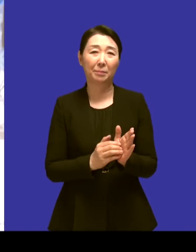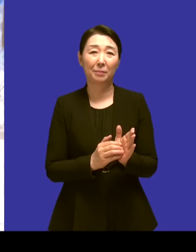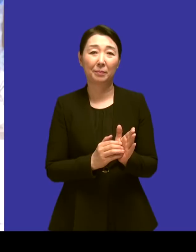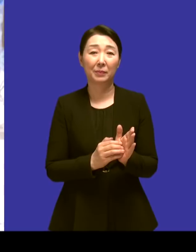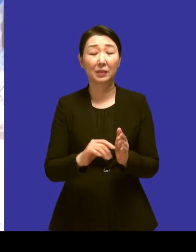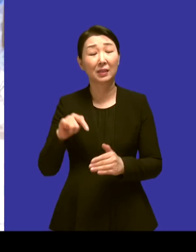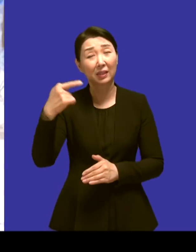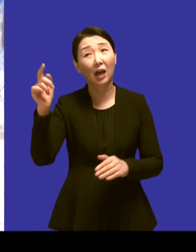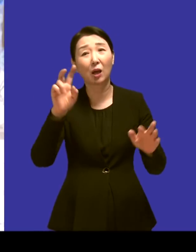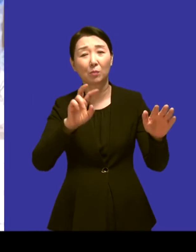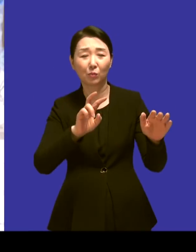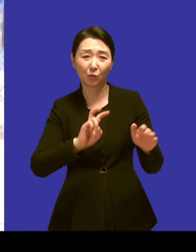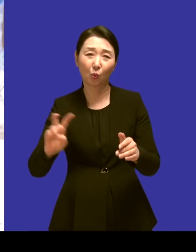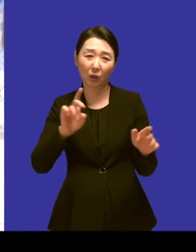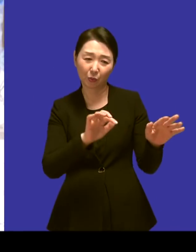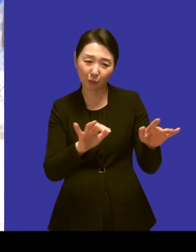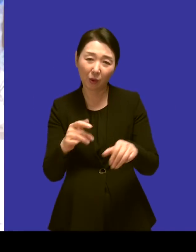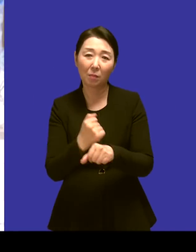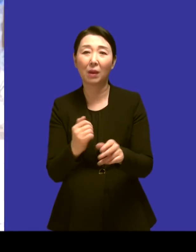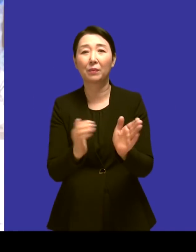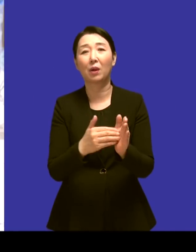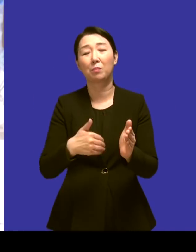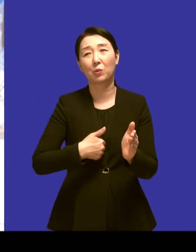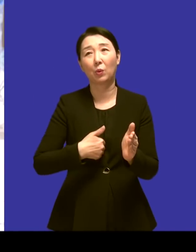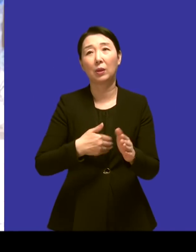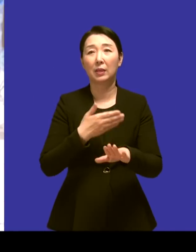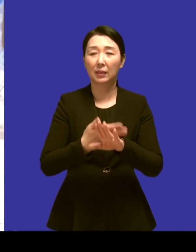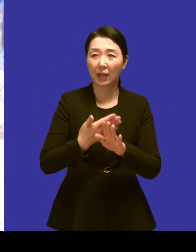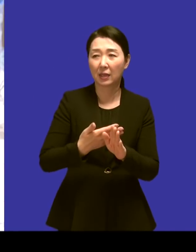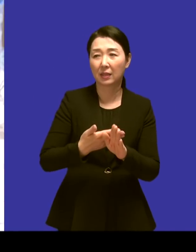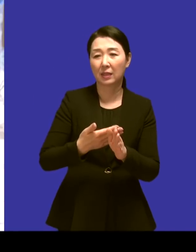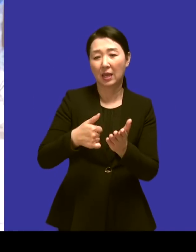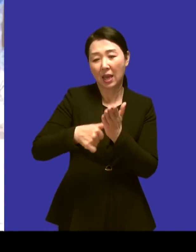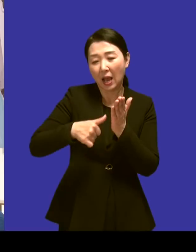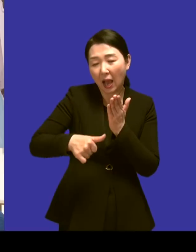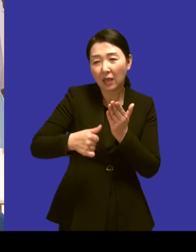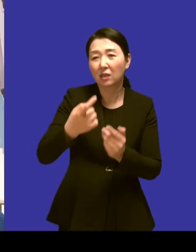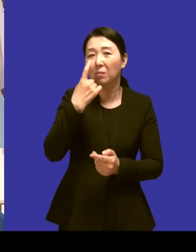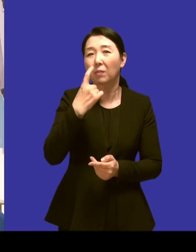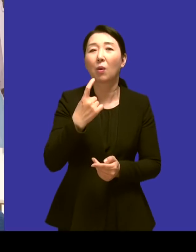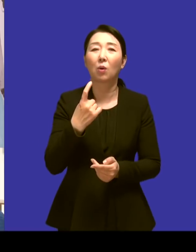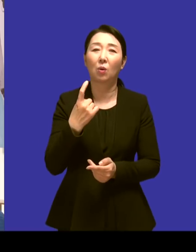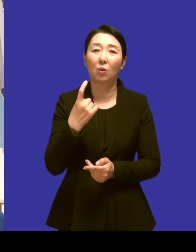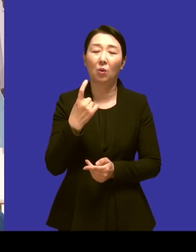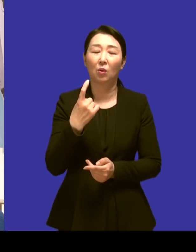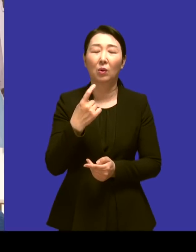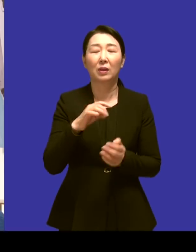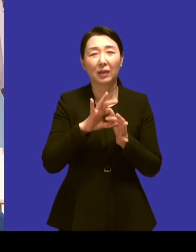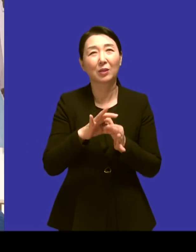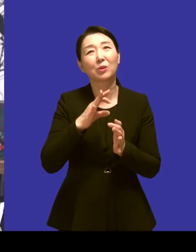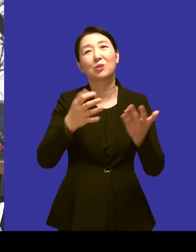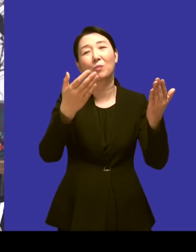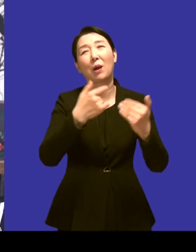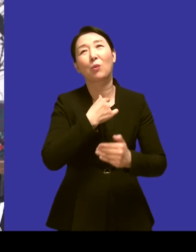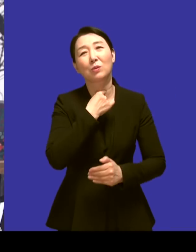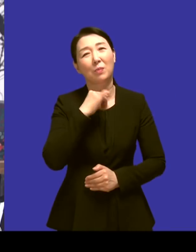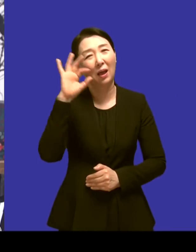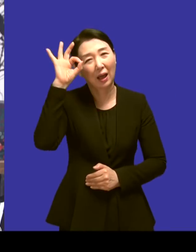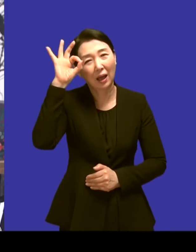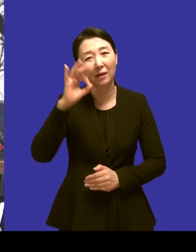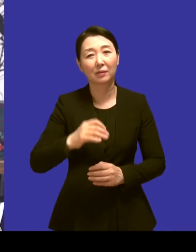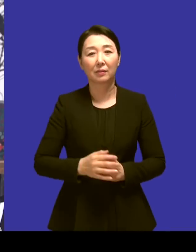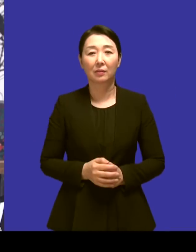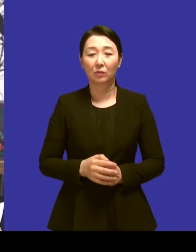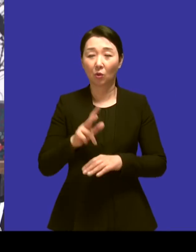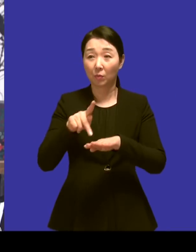그 다음 것들을 또 카피하고 다른 악기를 또 만져보고 하면서 계속해서 찾아가는 과정이 있었죠. 아니 뭐 필리핀에